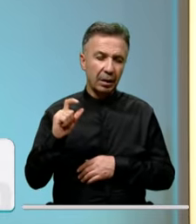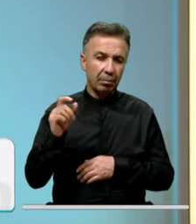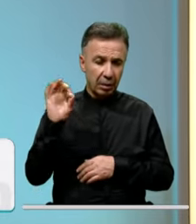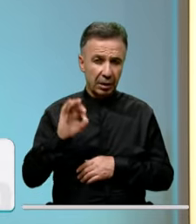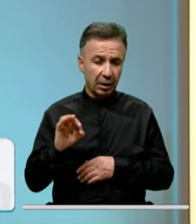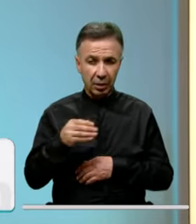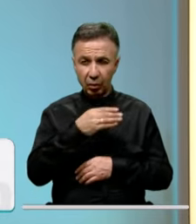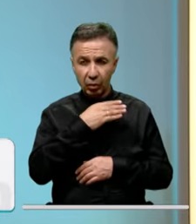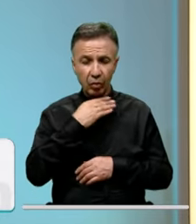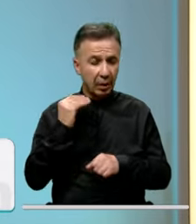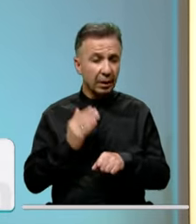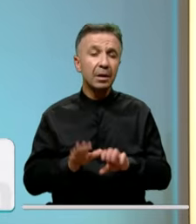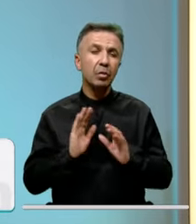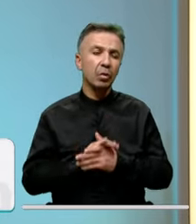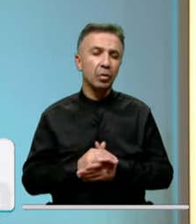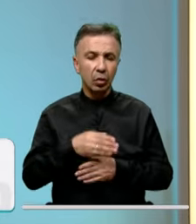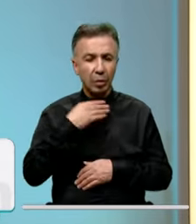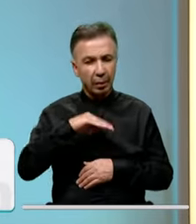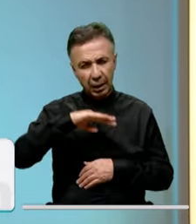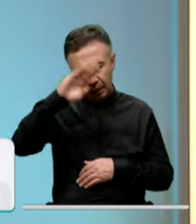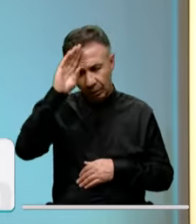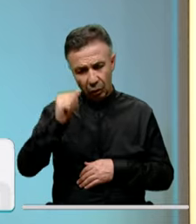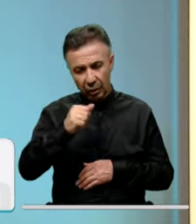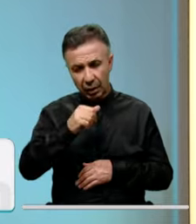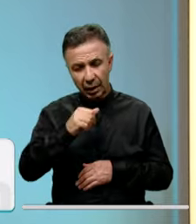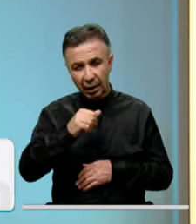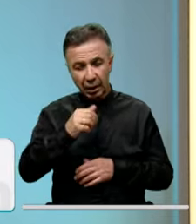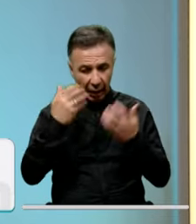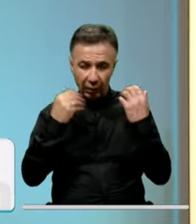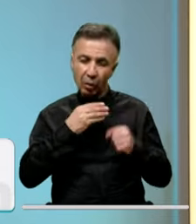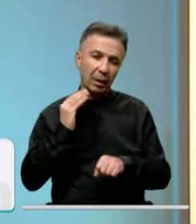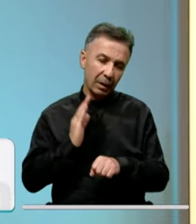biz. Kurban Bayramı'nda kesiyoruz. Kurban Bayramı ne zaman?